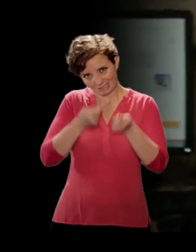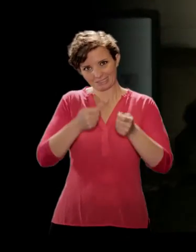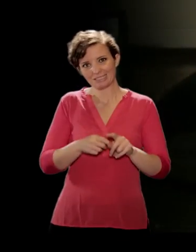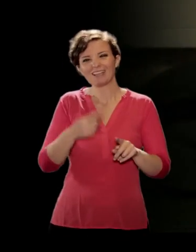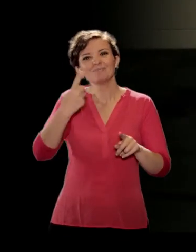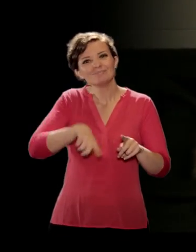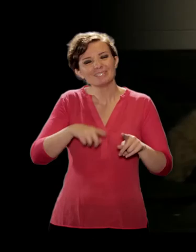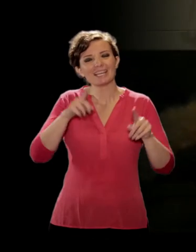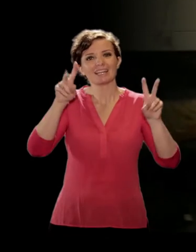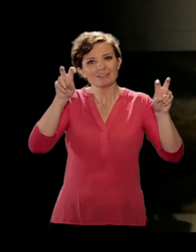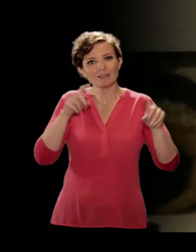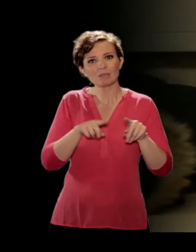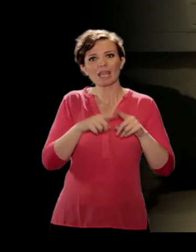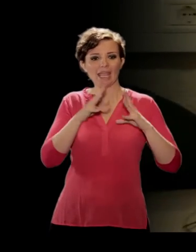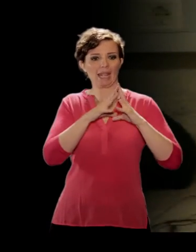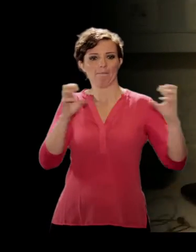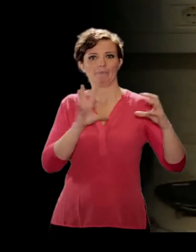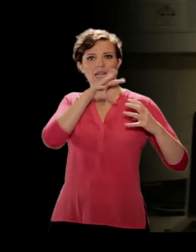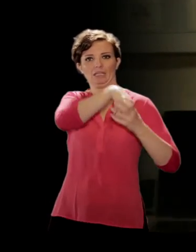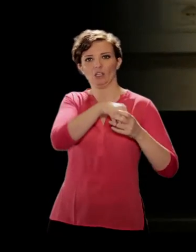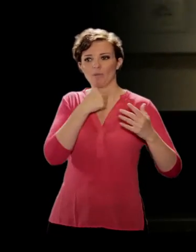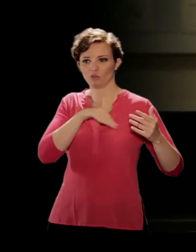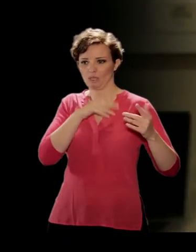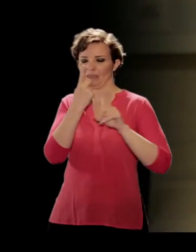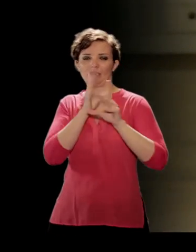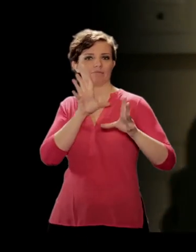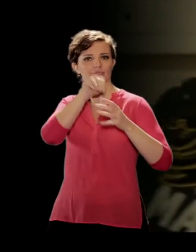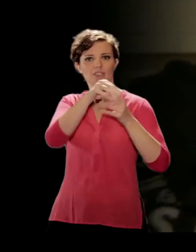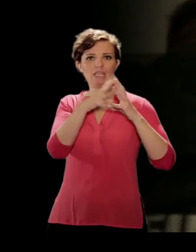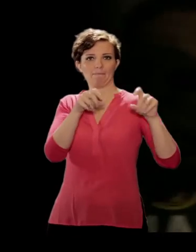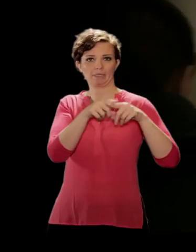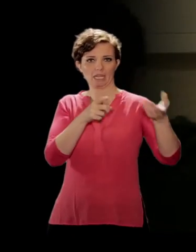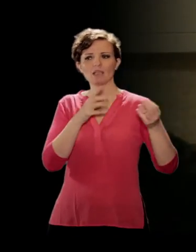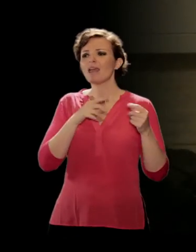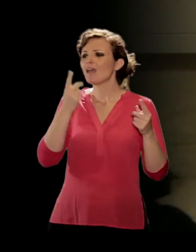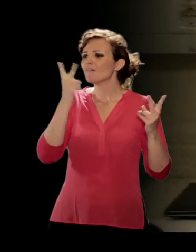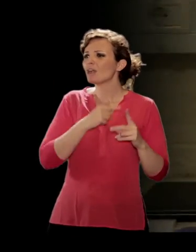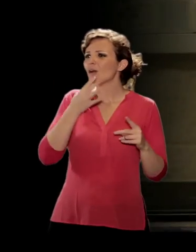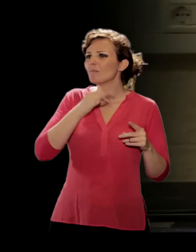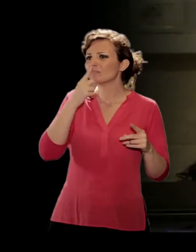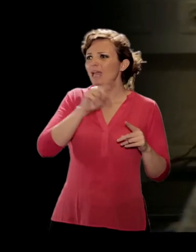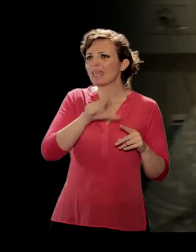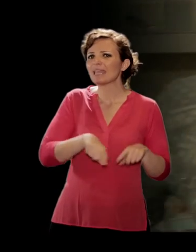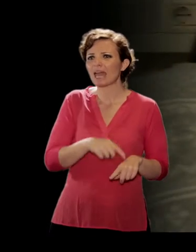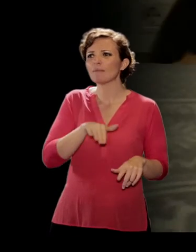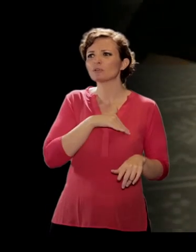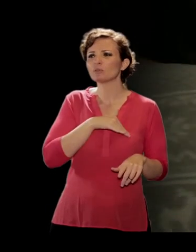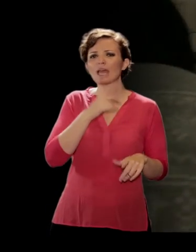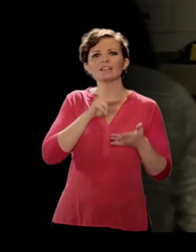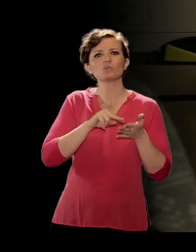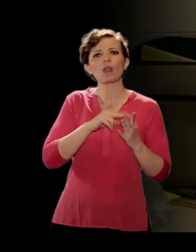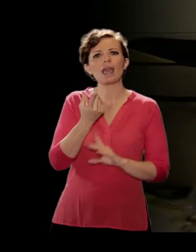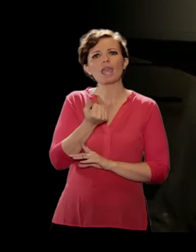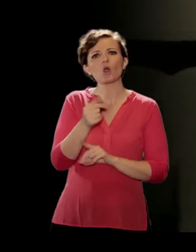riguarda la cultura imprenditoriale dei nostri studenti. Tipicamente in Italia sono gli studenti delle scuole